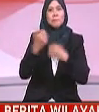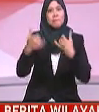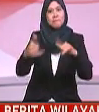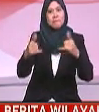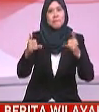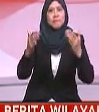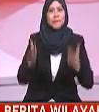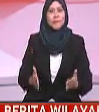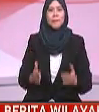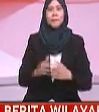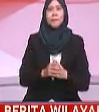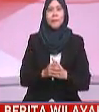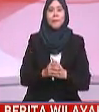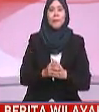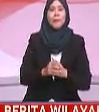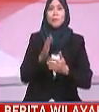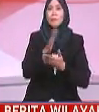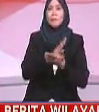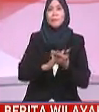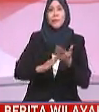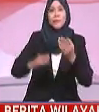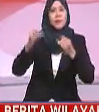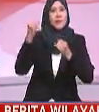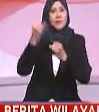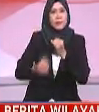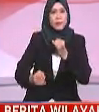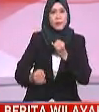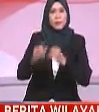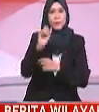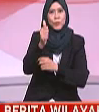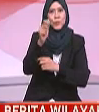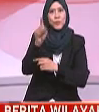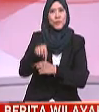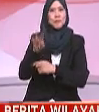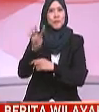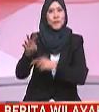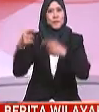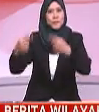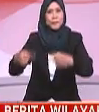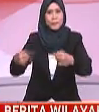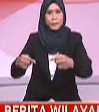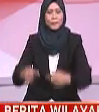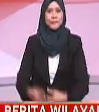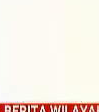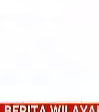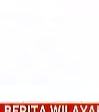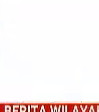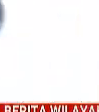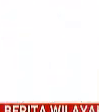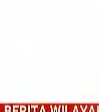pasukan. Saingan separuh akhir dijadualkan berlangsung 10 April depan.